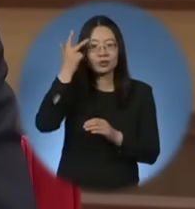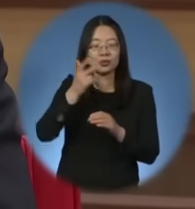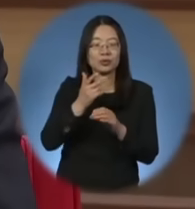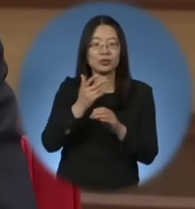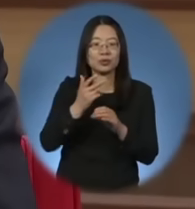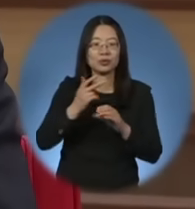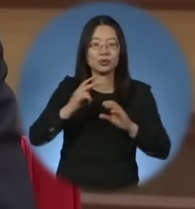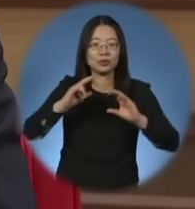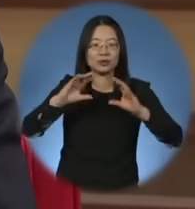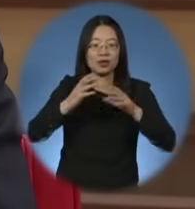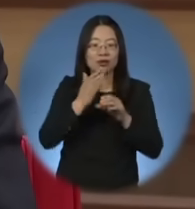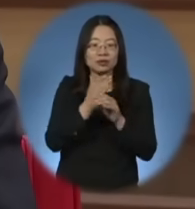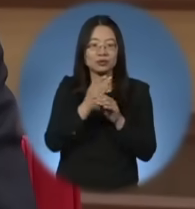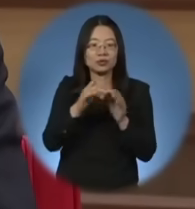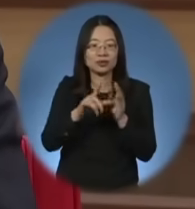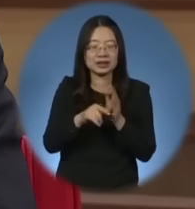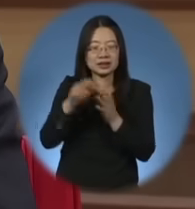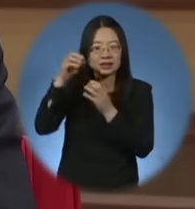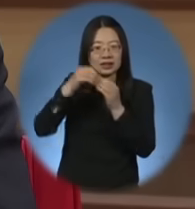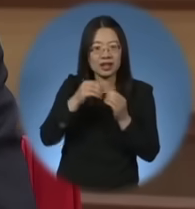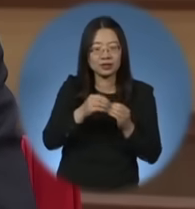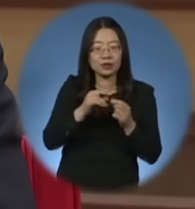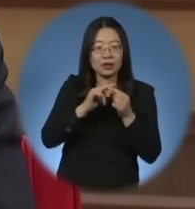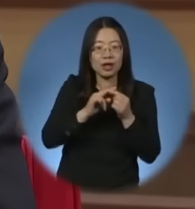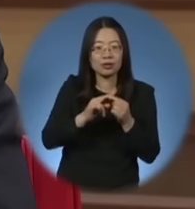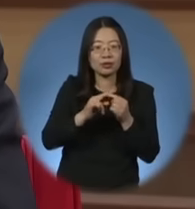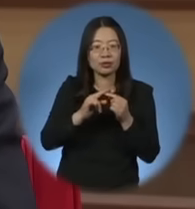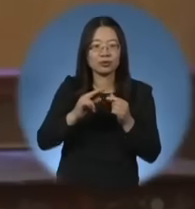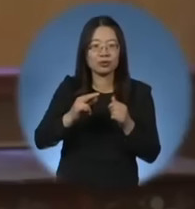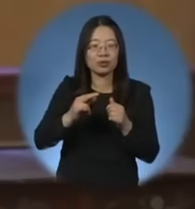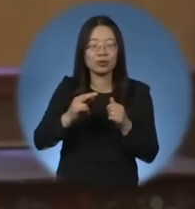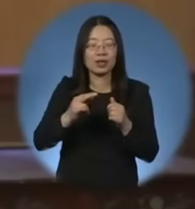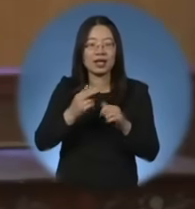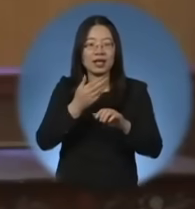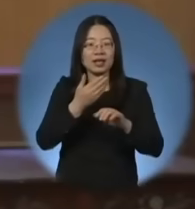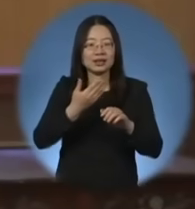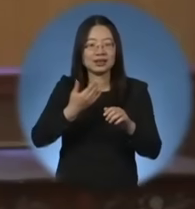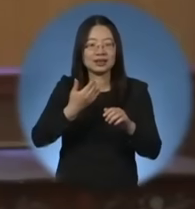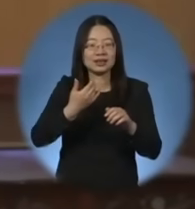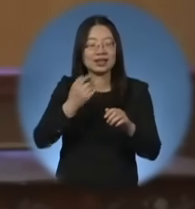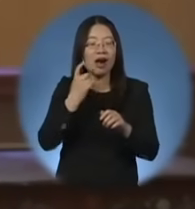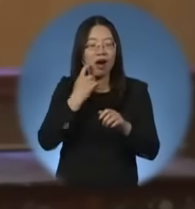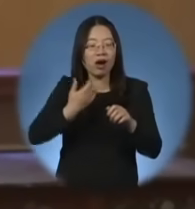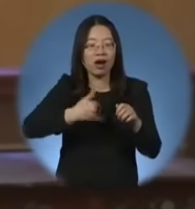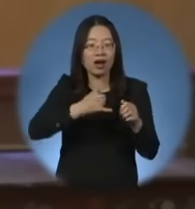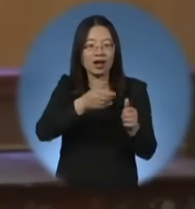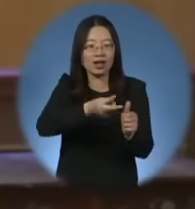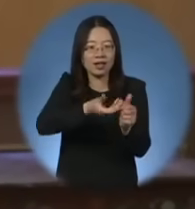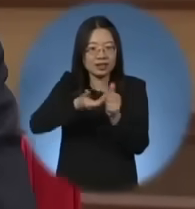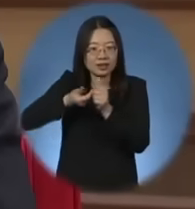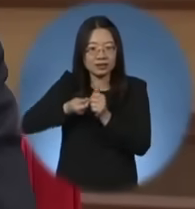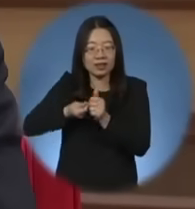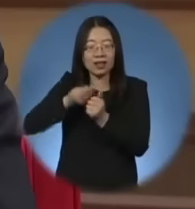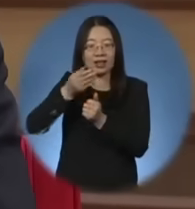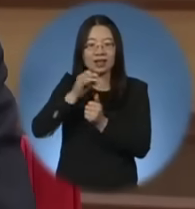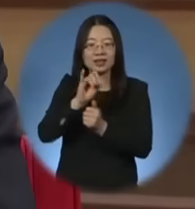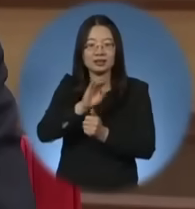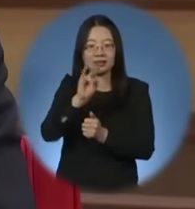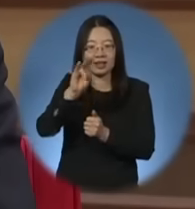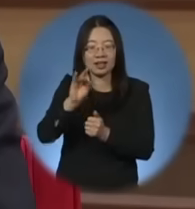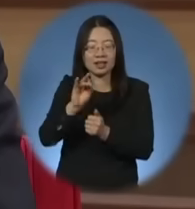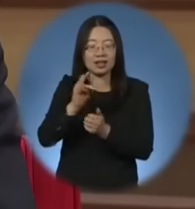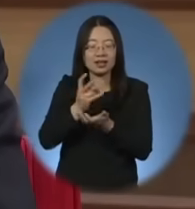중기의 상속과 양제 그거 아는 한국 사람도 거의 없을거요네 저 제가 원래